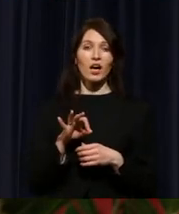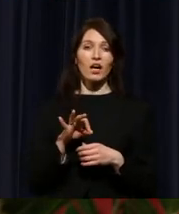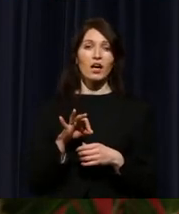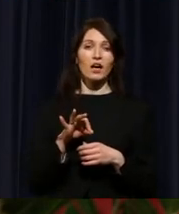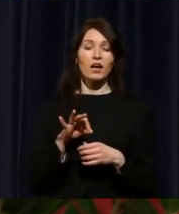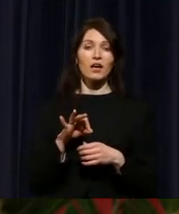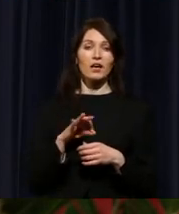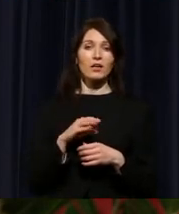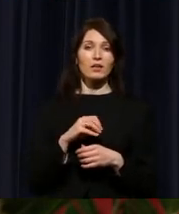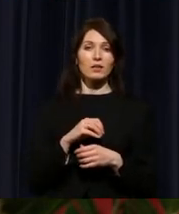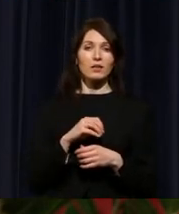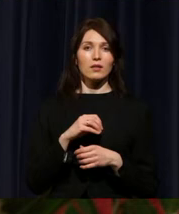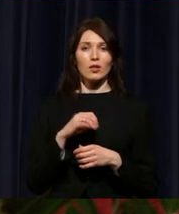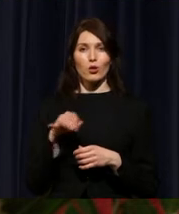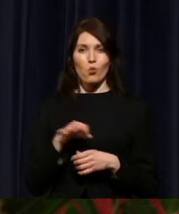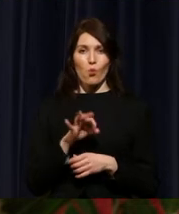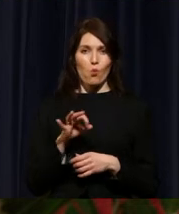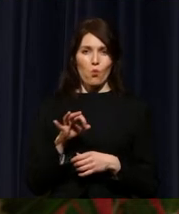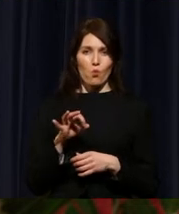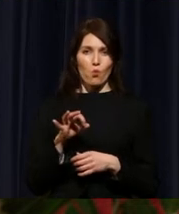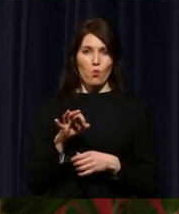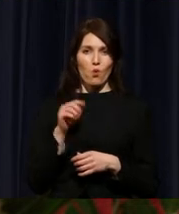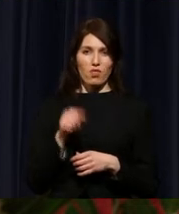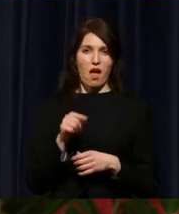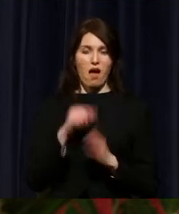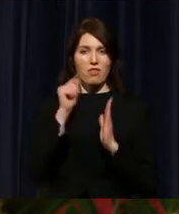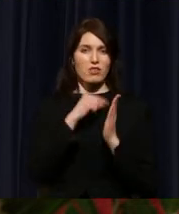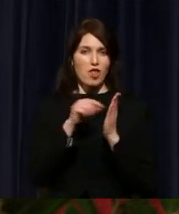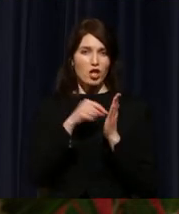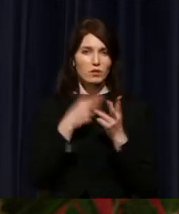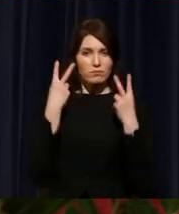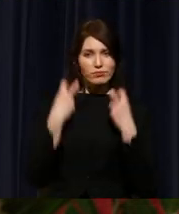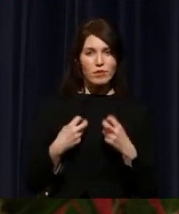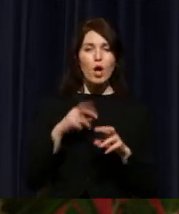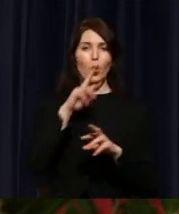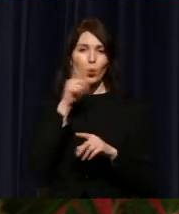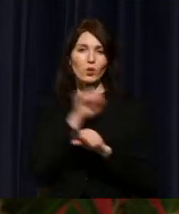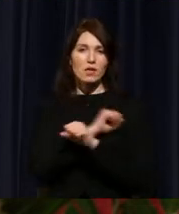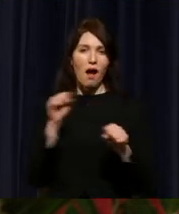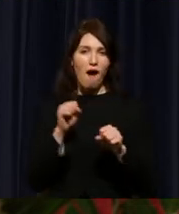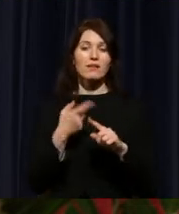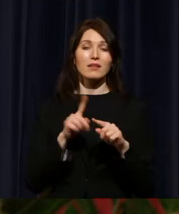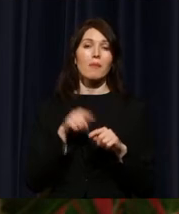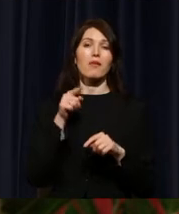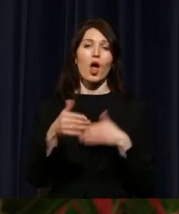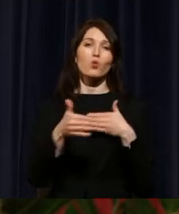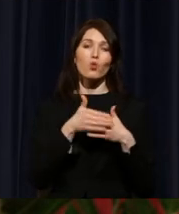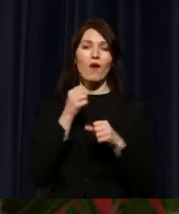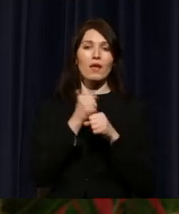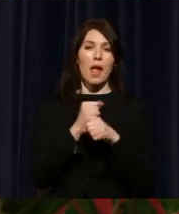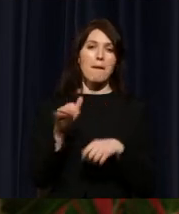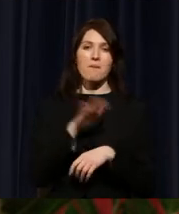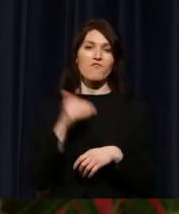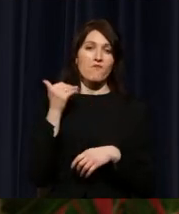jo tā, teiksim, tā testēšana, jā, tā tad kļūdies ātri, jo tā ir tuvāka tai darba